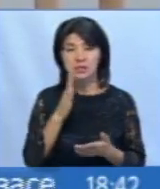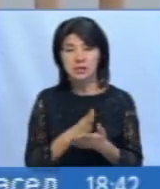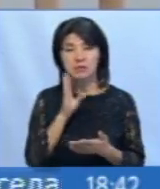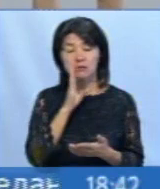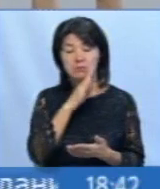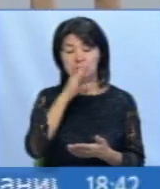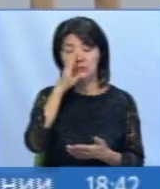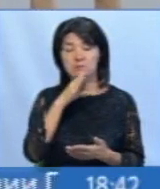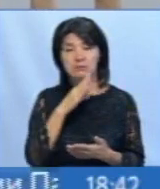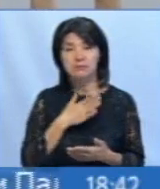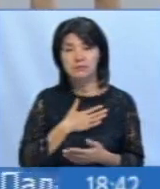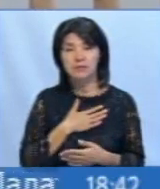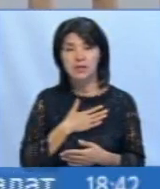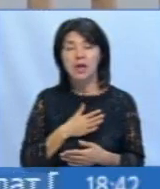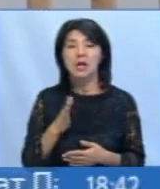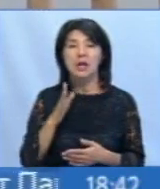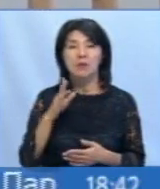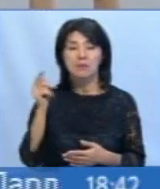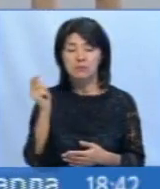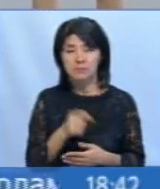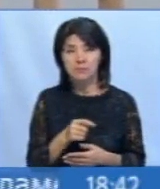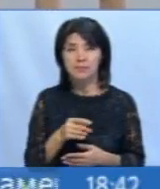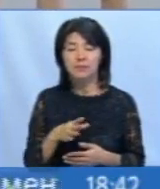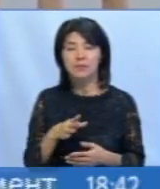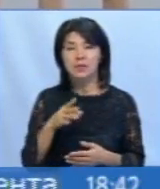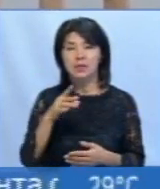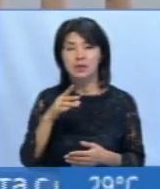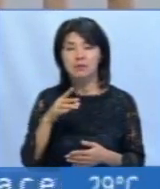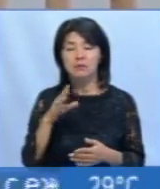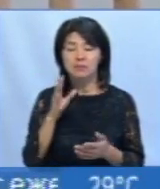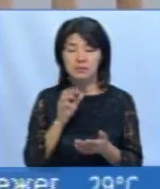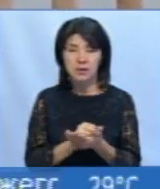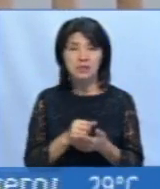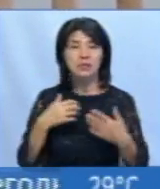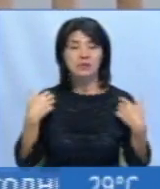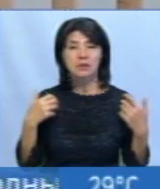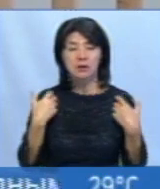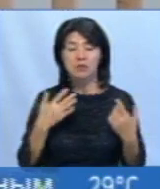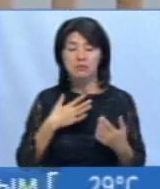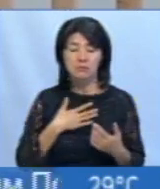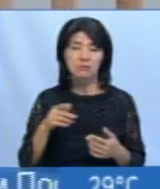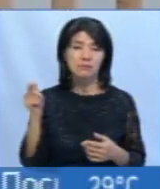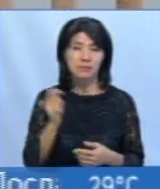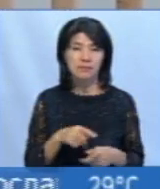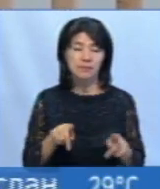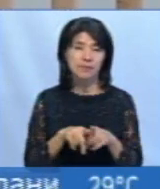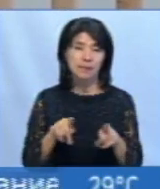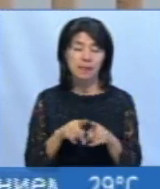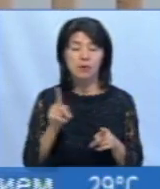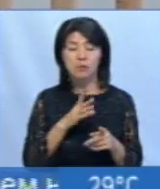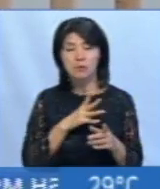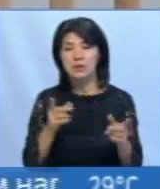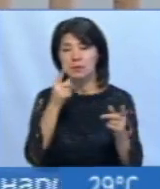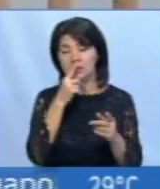Здесь мои родители. Они переехали в Казантайский сельский округ, занялись животноводством. Мы последовали за ними, чтобы быть ближе друг к другу.